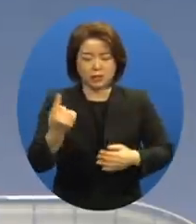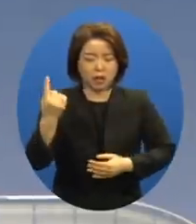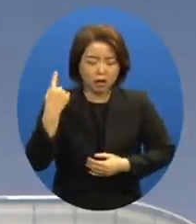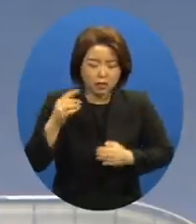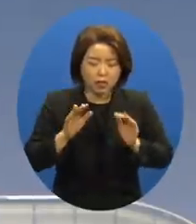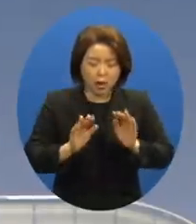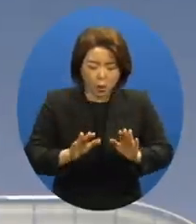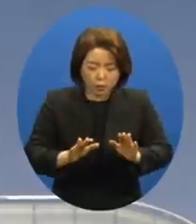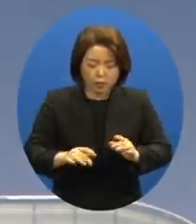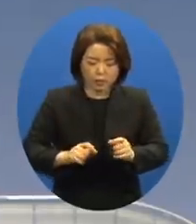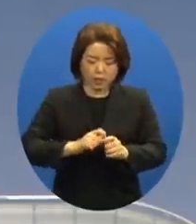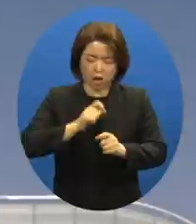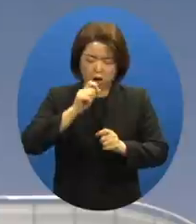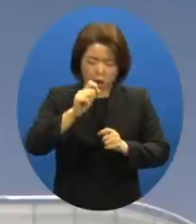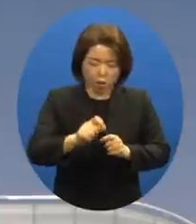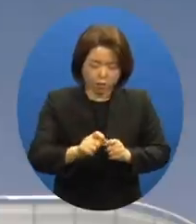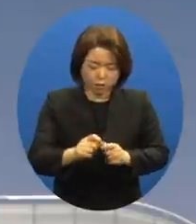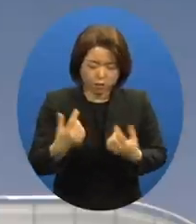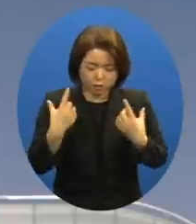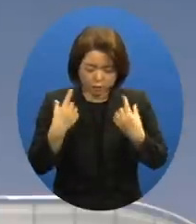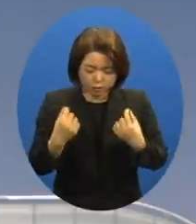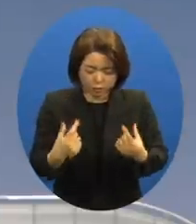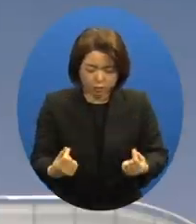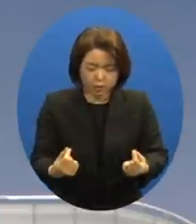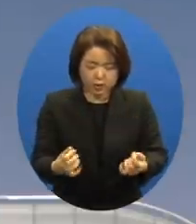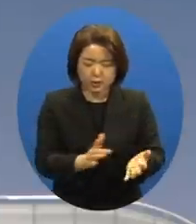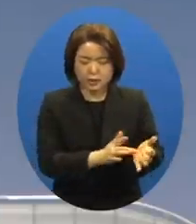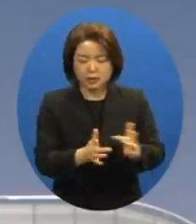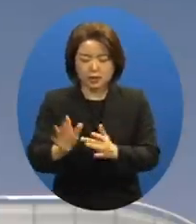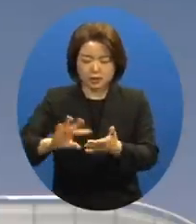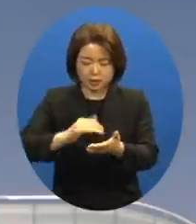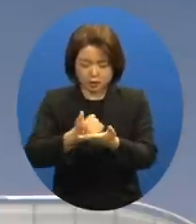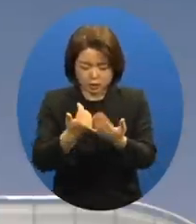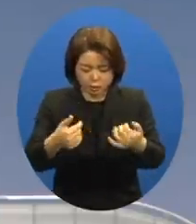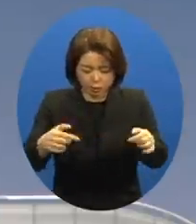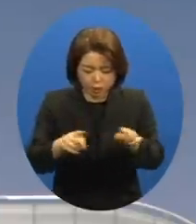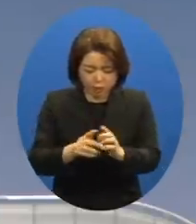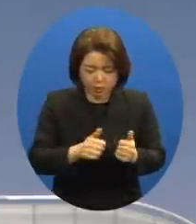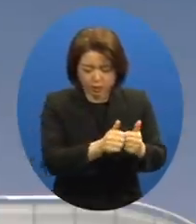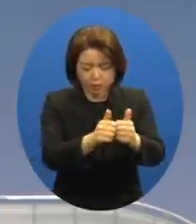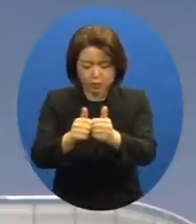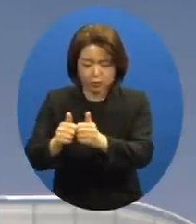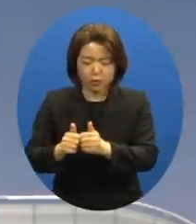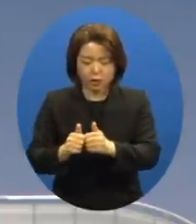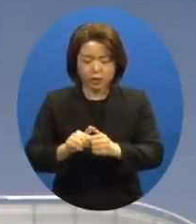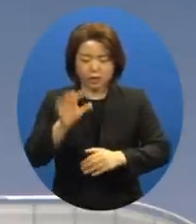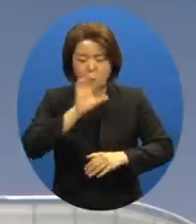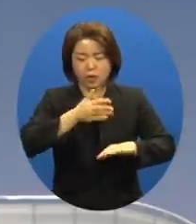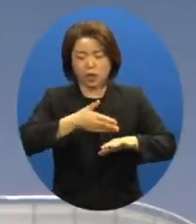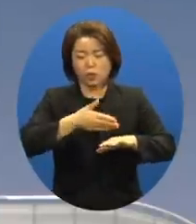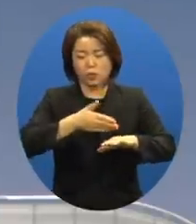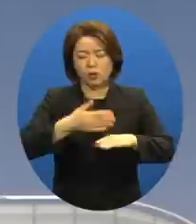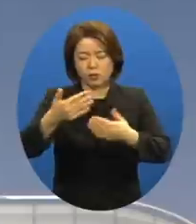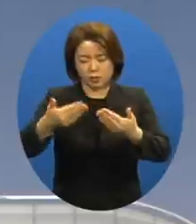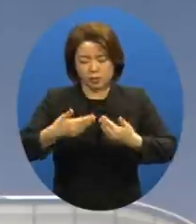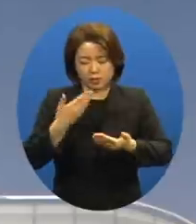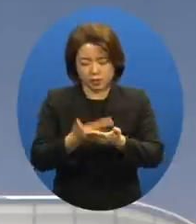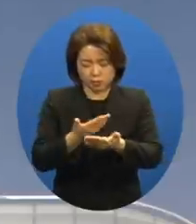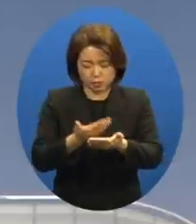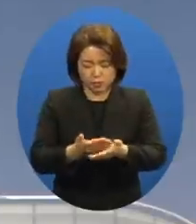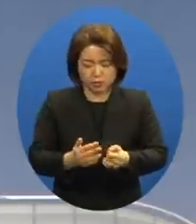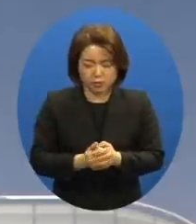오늘이나 영혼으로 동일하신 예수 그리스도와 함께 동행 하는 훈련을 하게 하소서